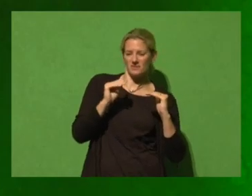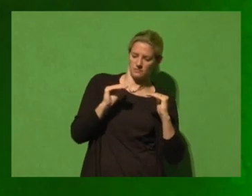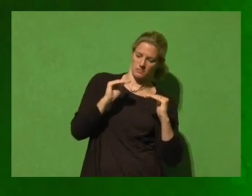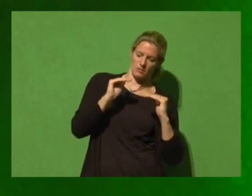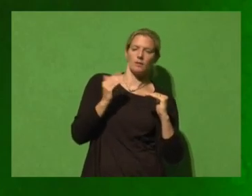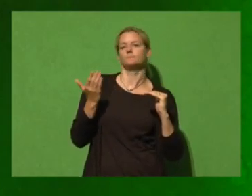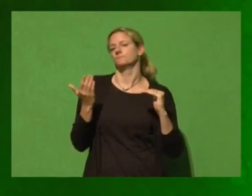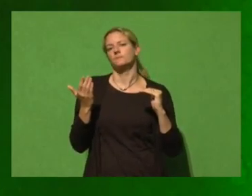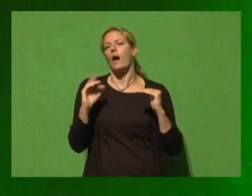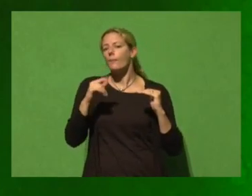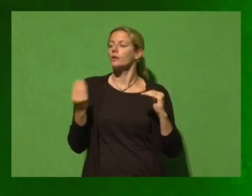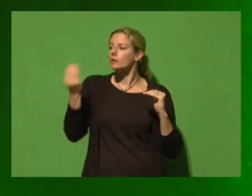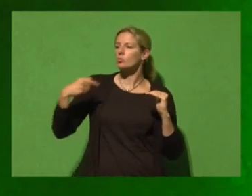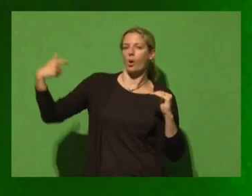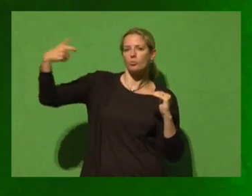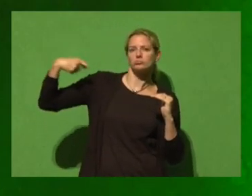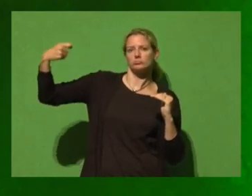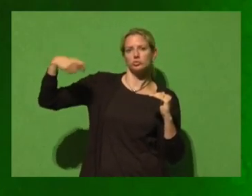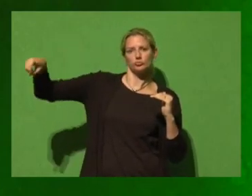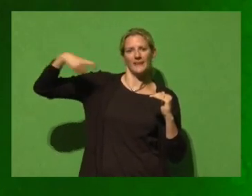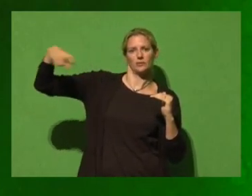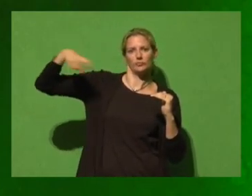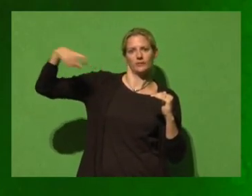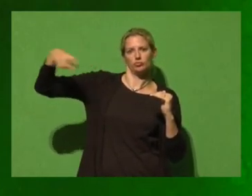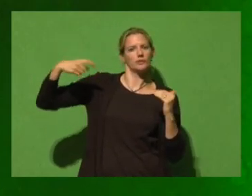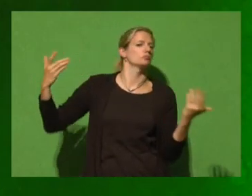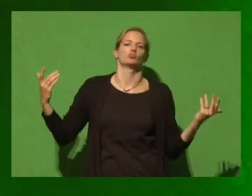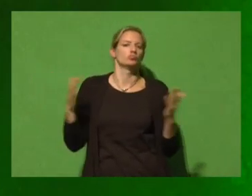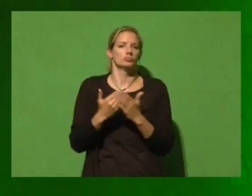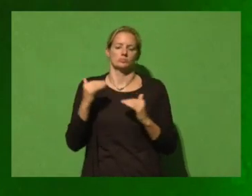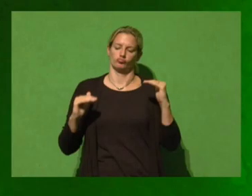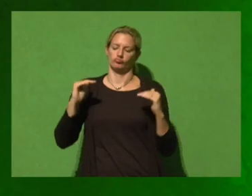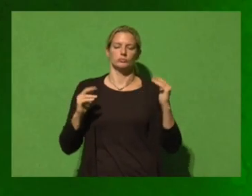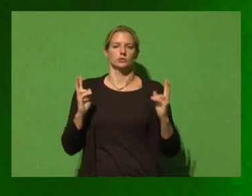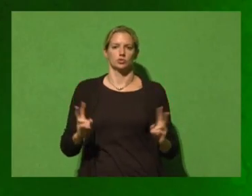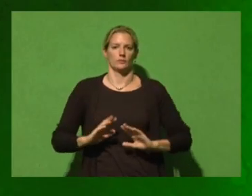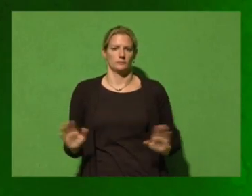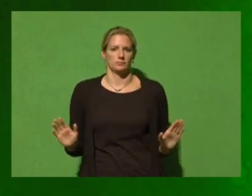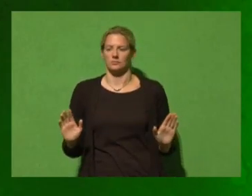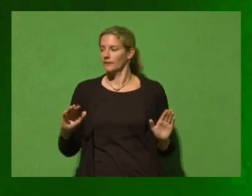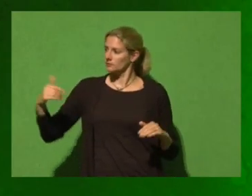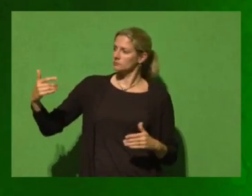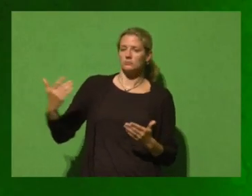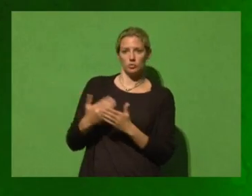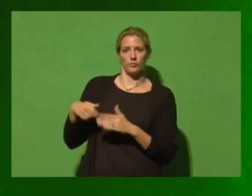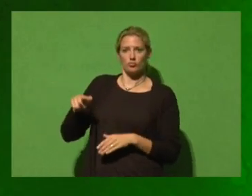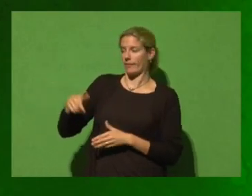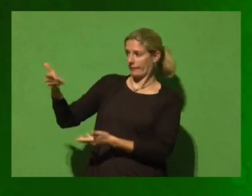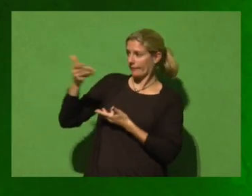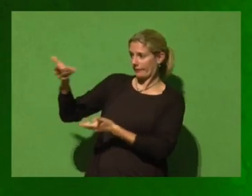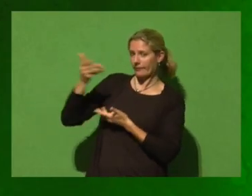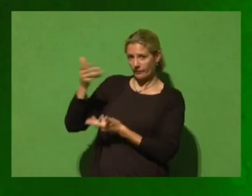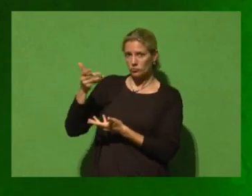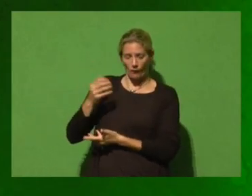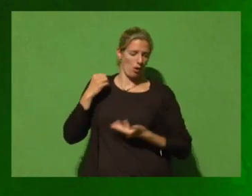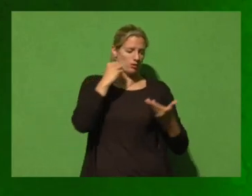zusätzliche Spenden eingeworben worden und die sind dann auch gleich wieder in den Wahlkampf eingeflossen. Auch